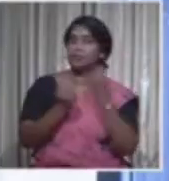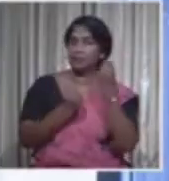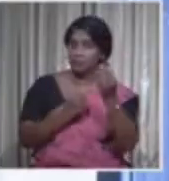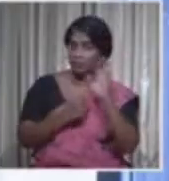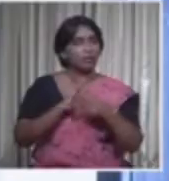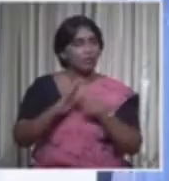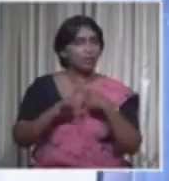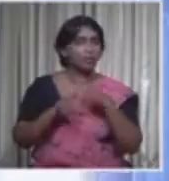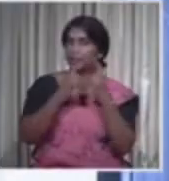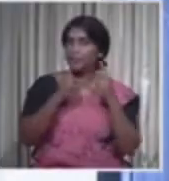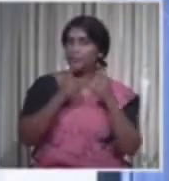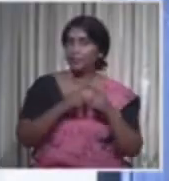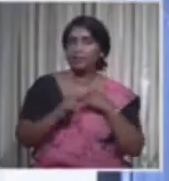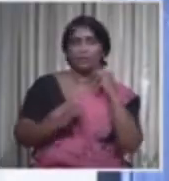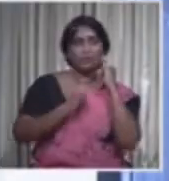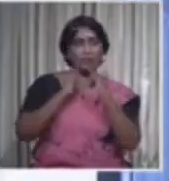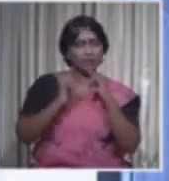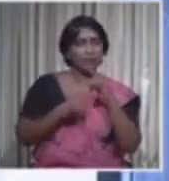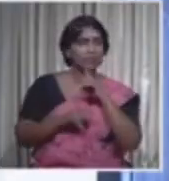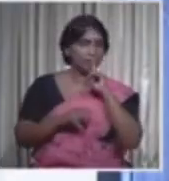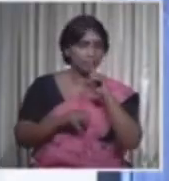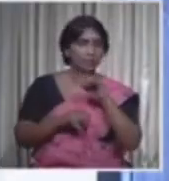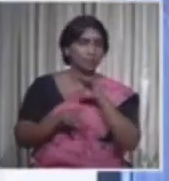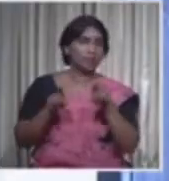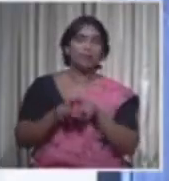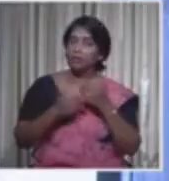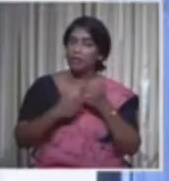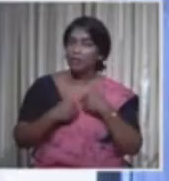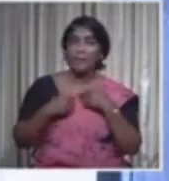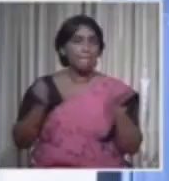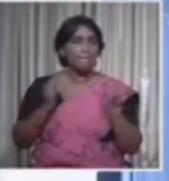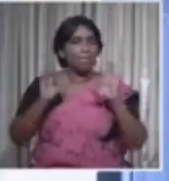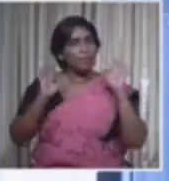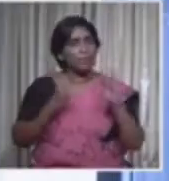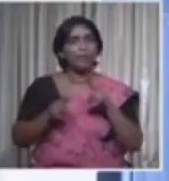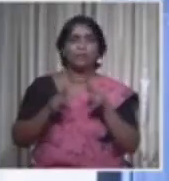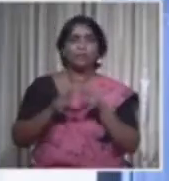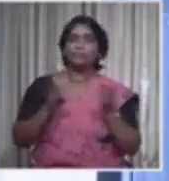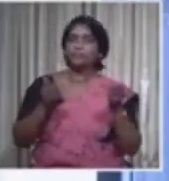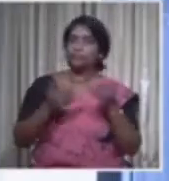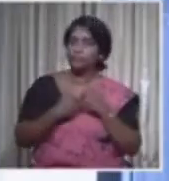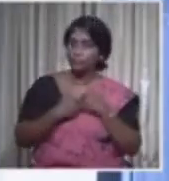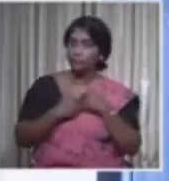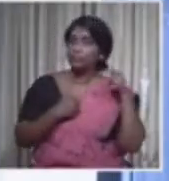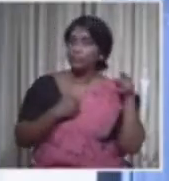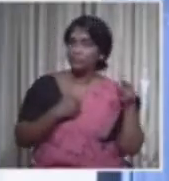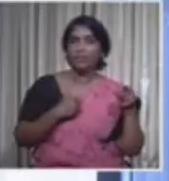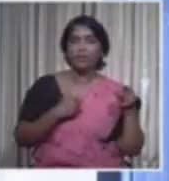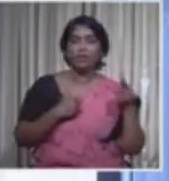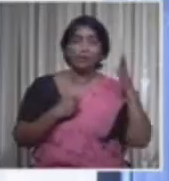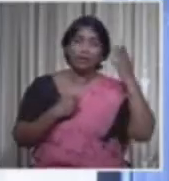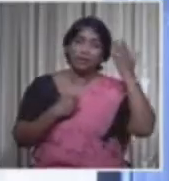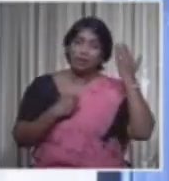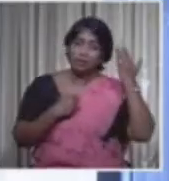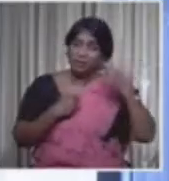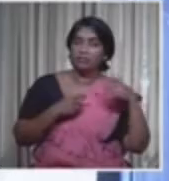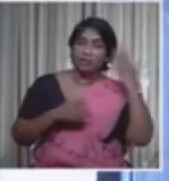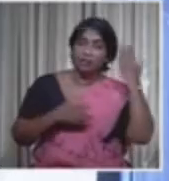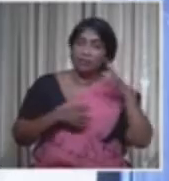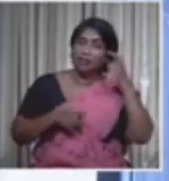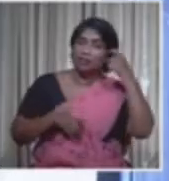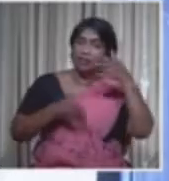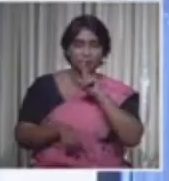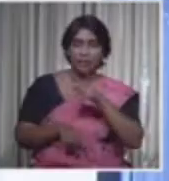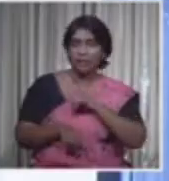விமர்சனங்கள் ஏற்பட்டது. இருந்தும் நாங்கள் கோழையாக ஒளிந்து ஓடி விடாமல் ஈட்டிலே ஜனாசா விடயம் இறைவனின் உதவினால் அதுக்கு ஒரு தீர்வு கிடைத்தது.